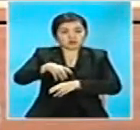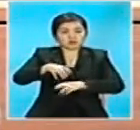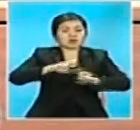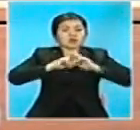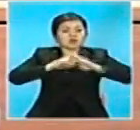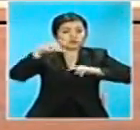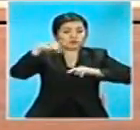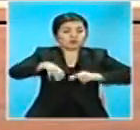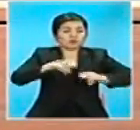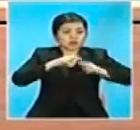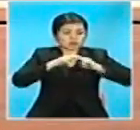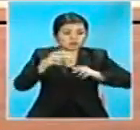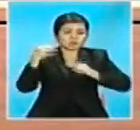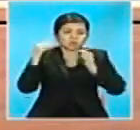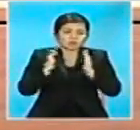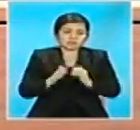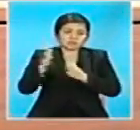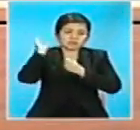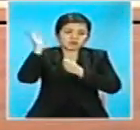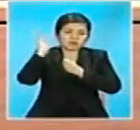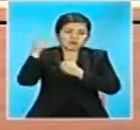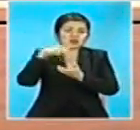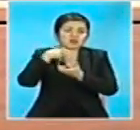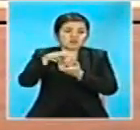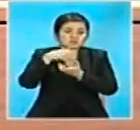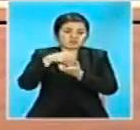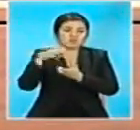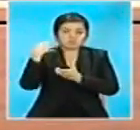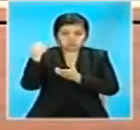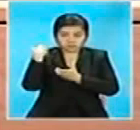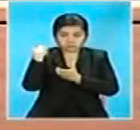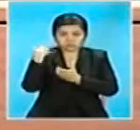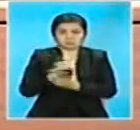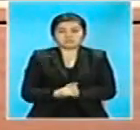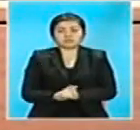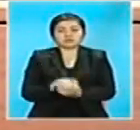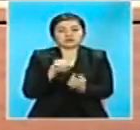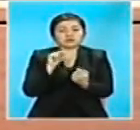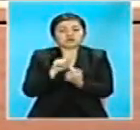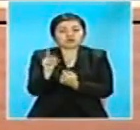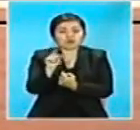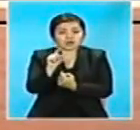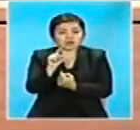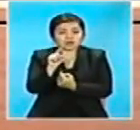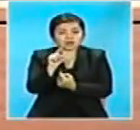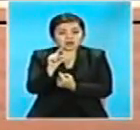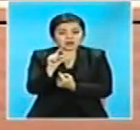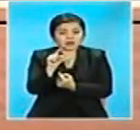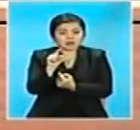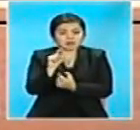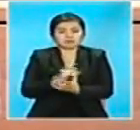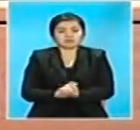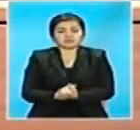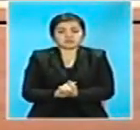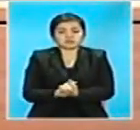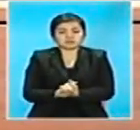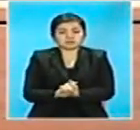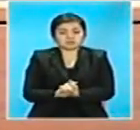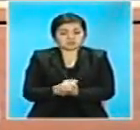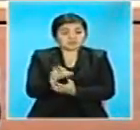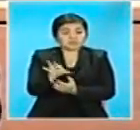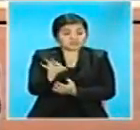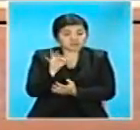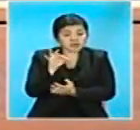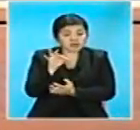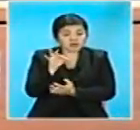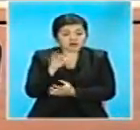ท่านได้อภิปรายไปมากนะครับโดยการที่จะมีการเลือกนะครับองค์กรอิสระนั้นเนี่ย